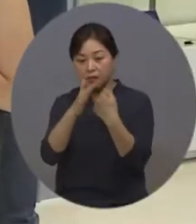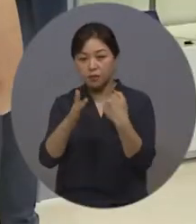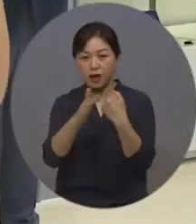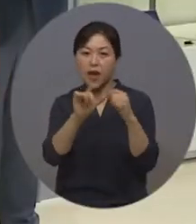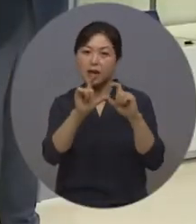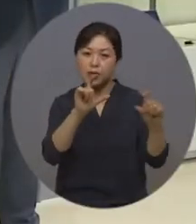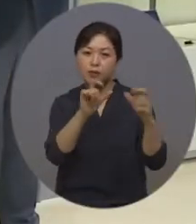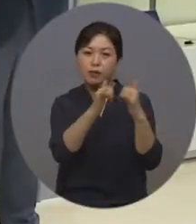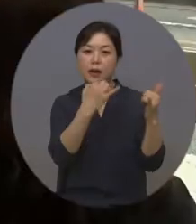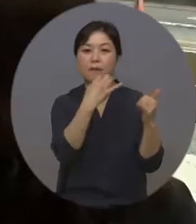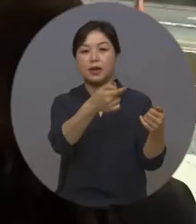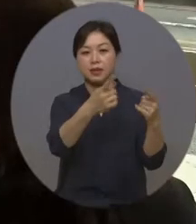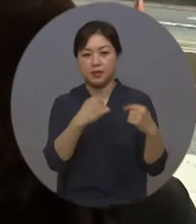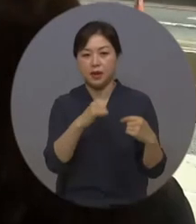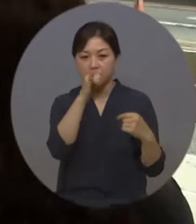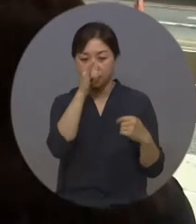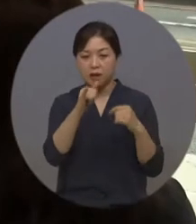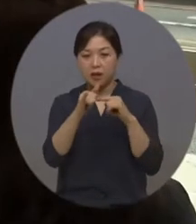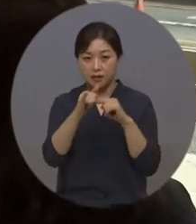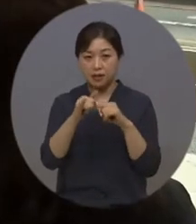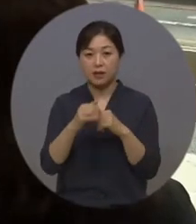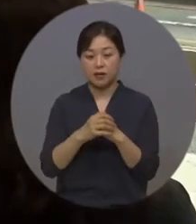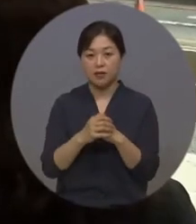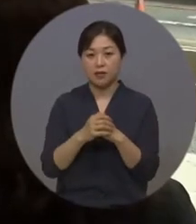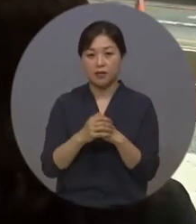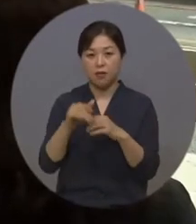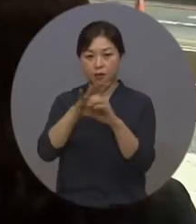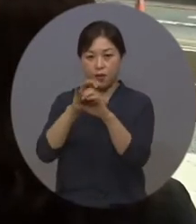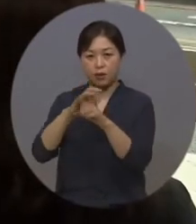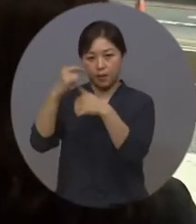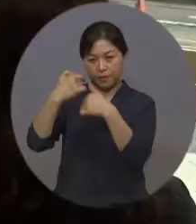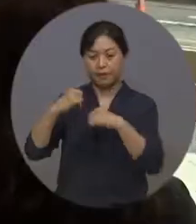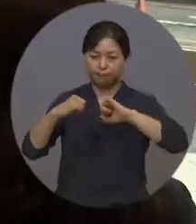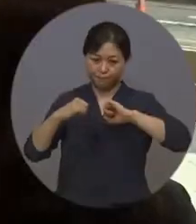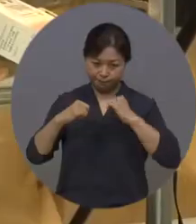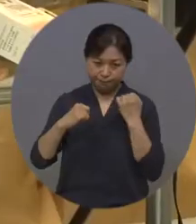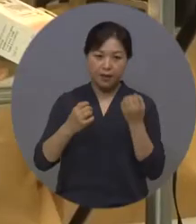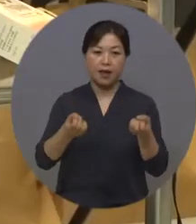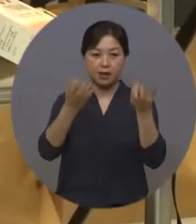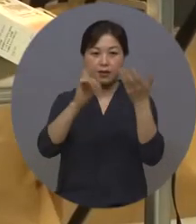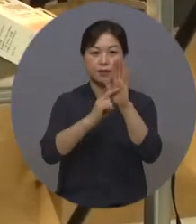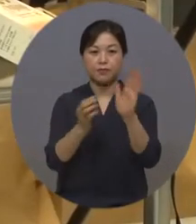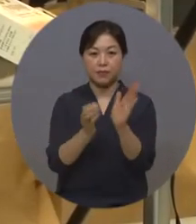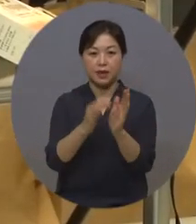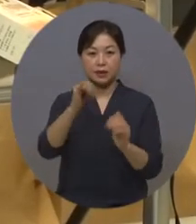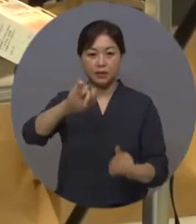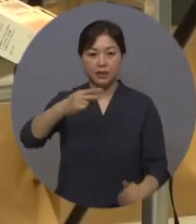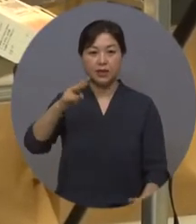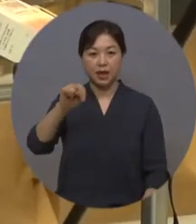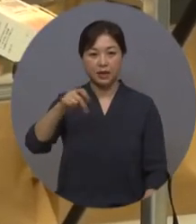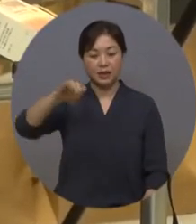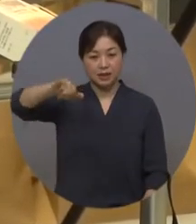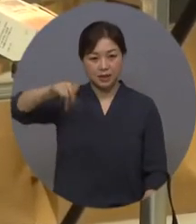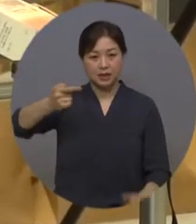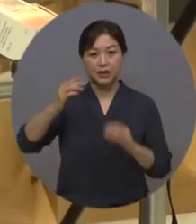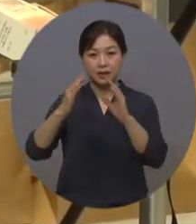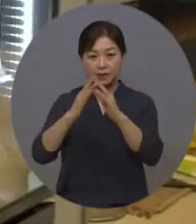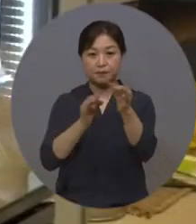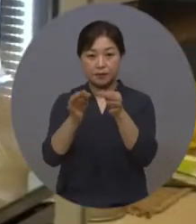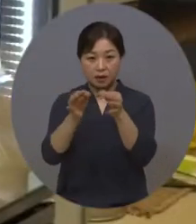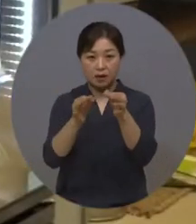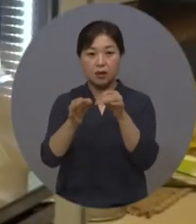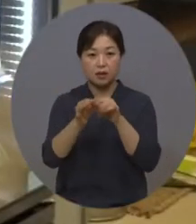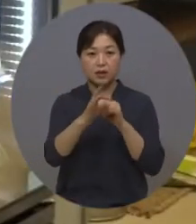인원만 이 참석하여 방역 수칙을 철저히 준수하며 진행됐습니다 임실 n 치즈 하우스는 임실치즈 및